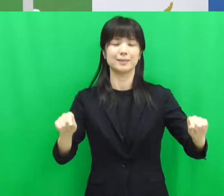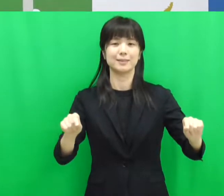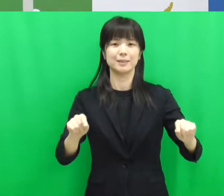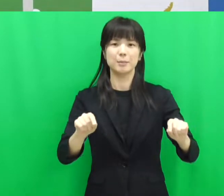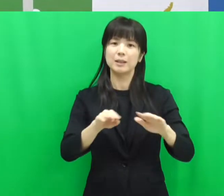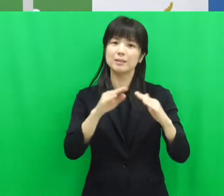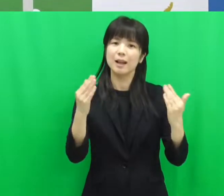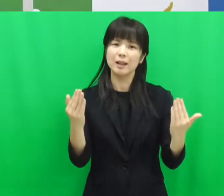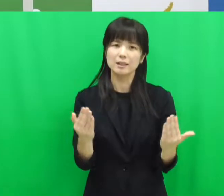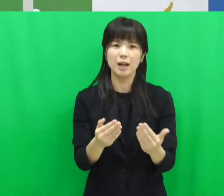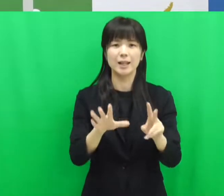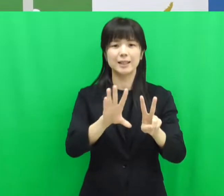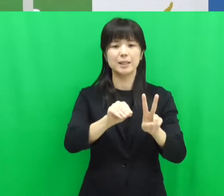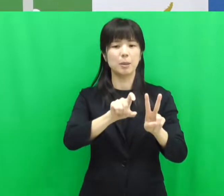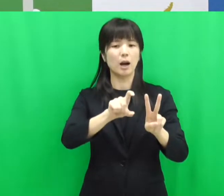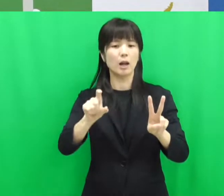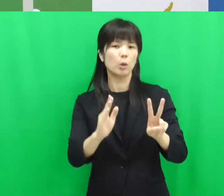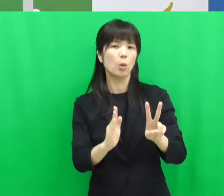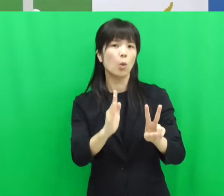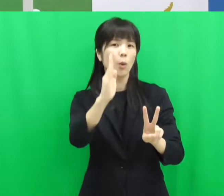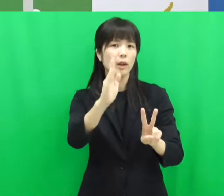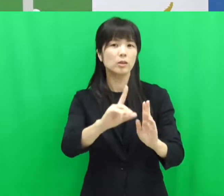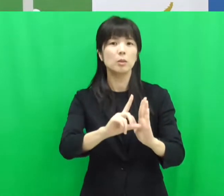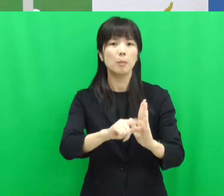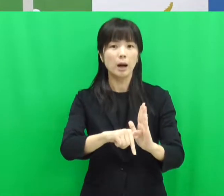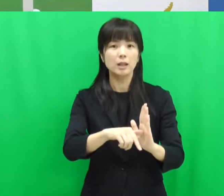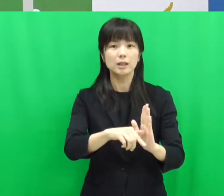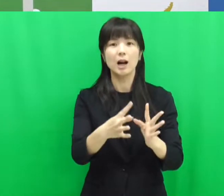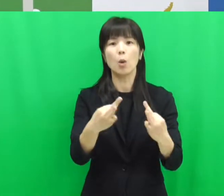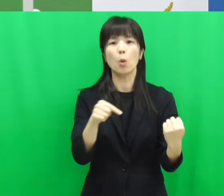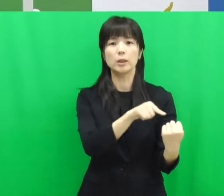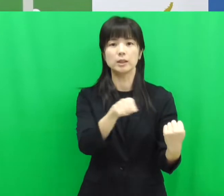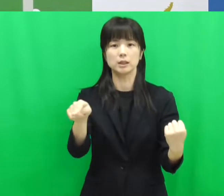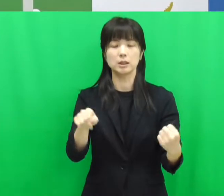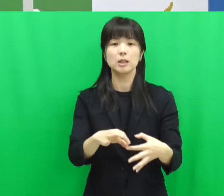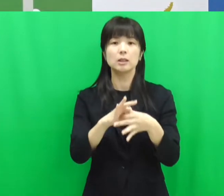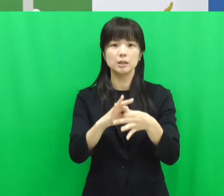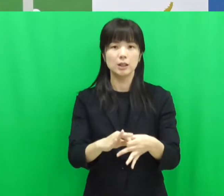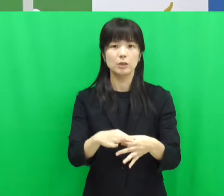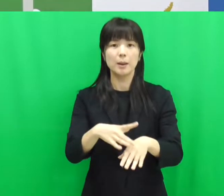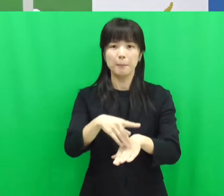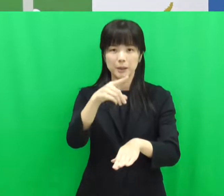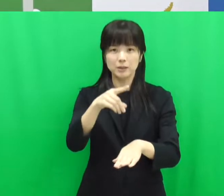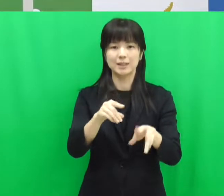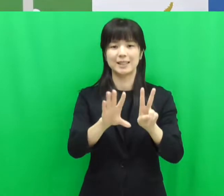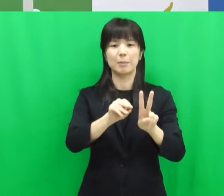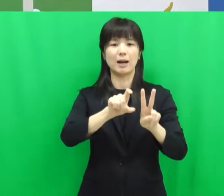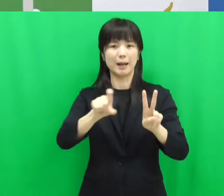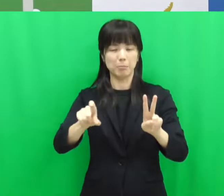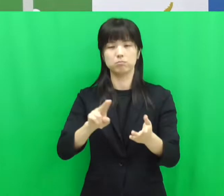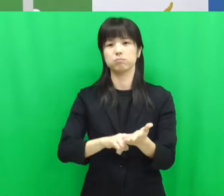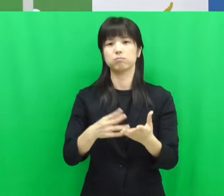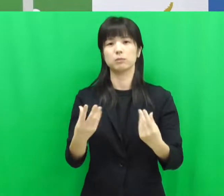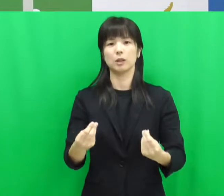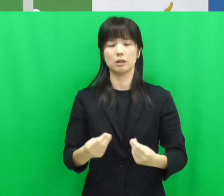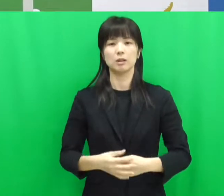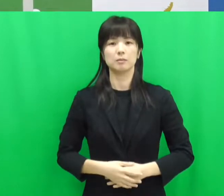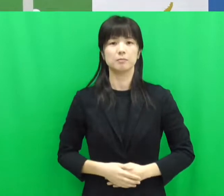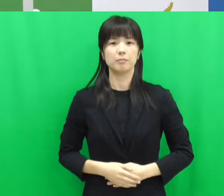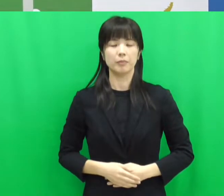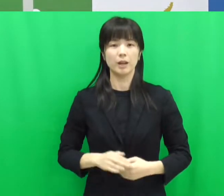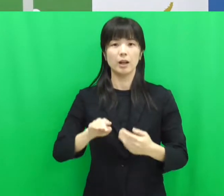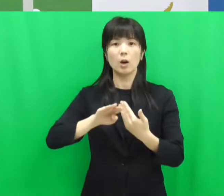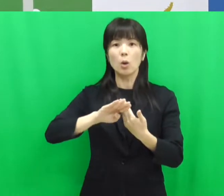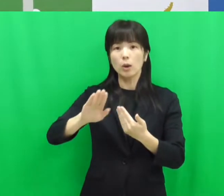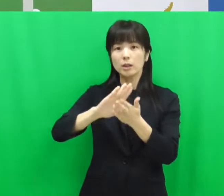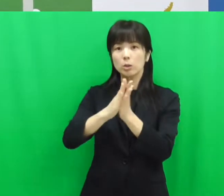むね2万円を超えるケースが多いということで、まずは2万円ということを設定させていただいております。家計の事例など